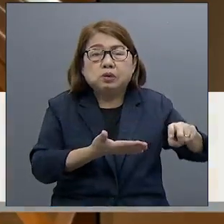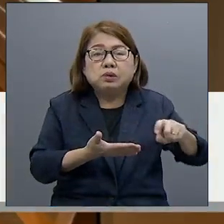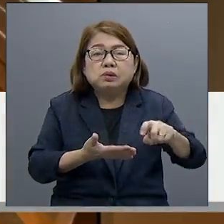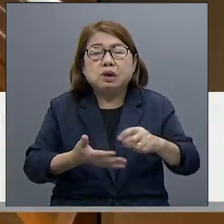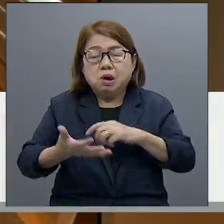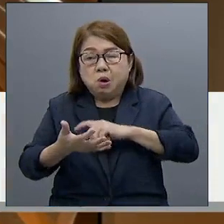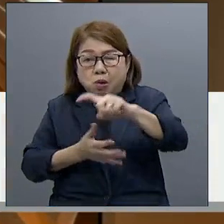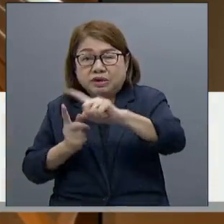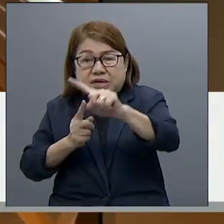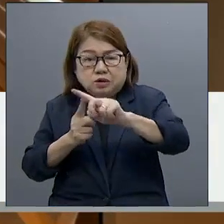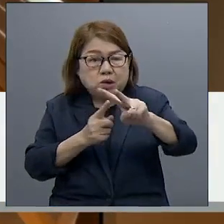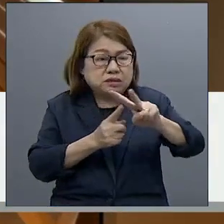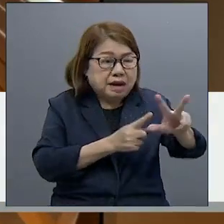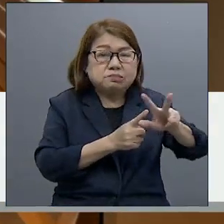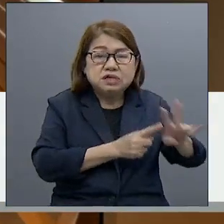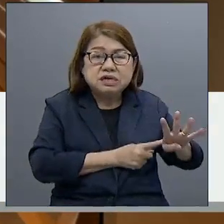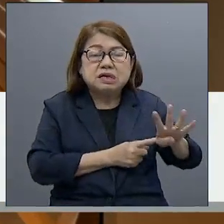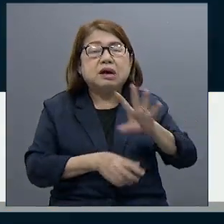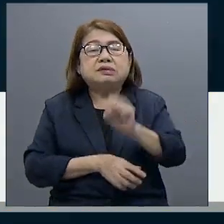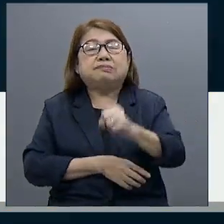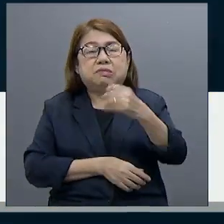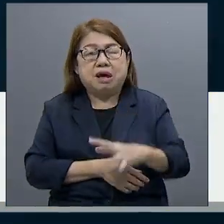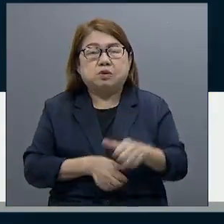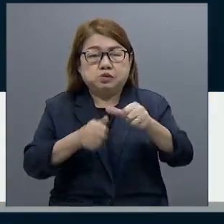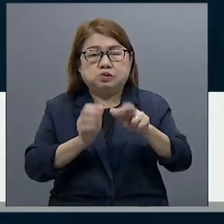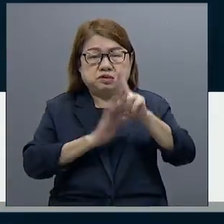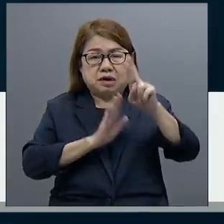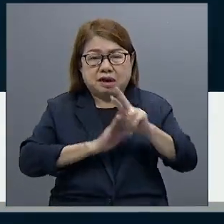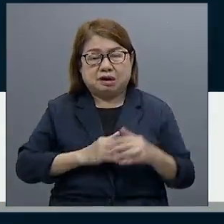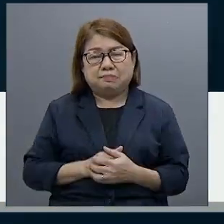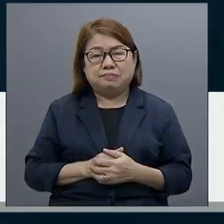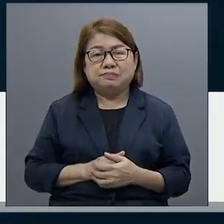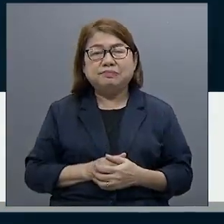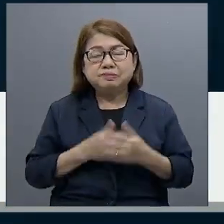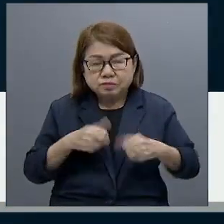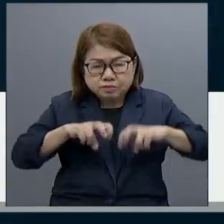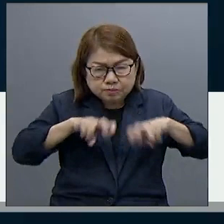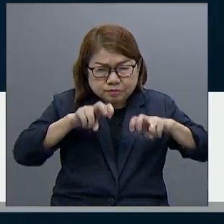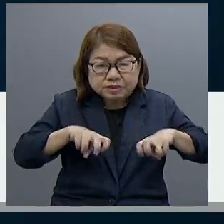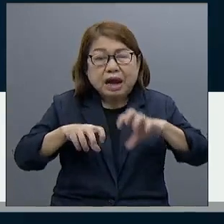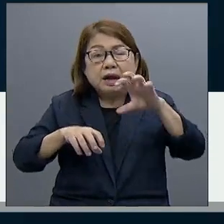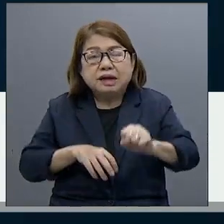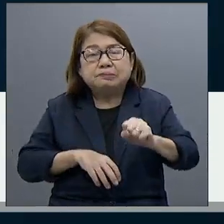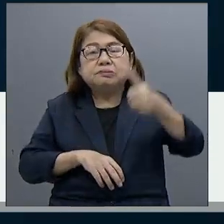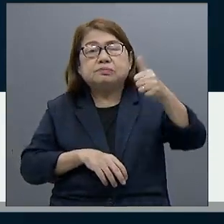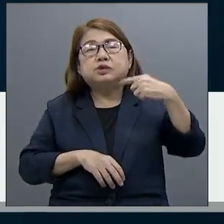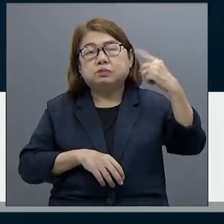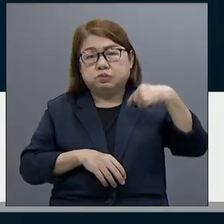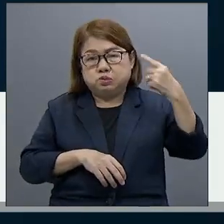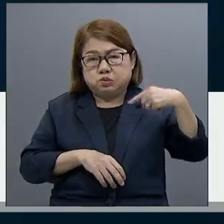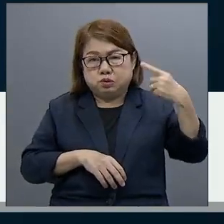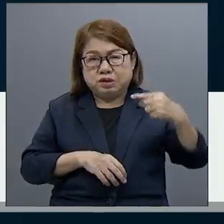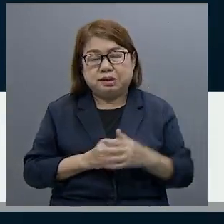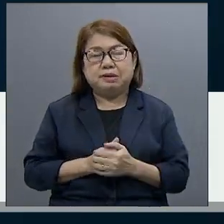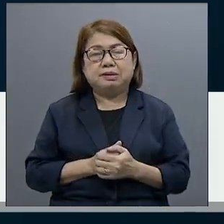แถวที่ 4ตำรวจตามจับทั้ง 2คนได้ในพื้นที่จังหวัดเชียงรายค่ะแล้วก็แกะรอยไปจับนางสาวนันิชาได้อีก